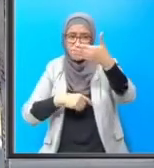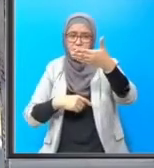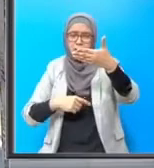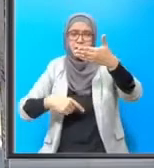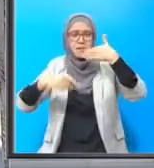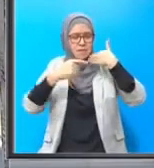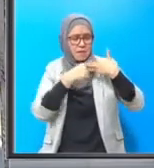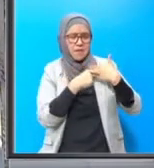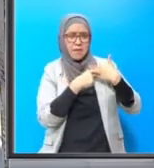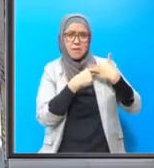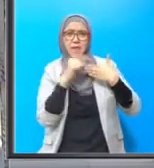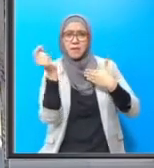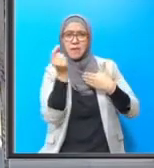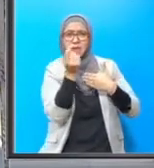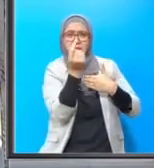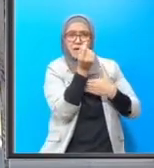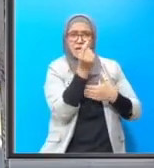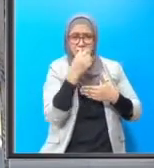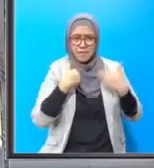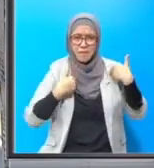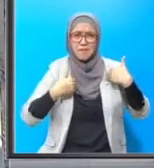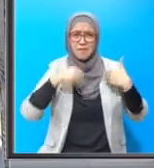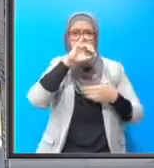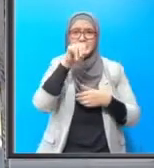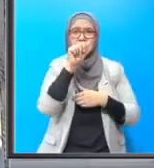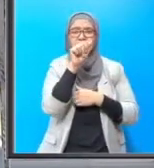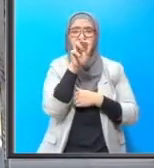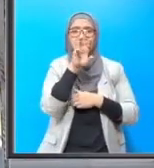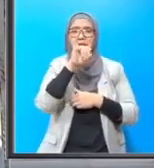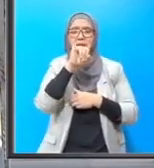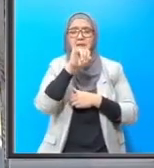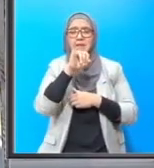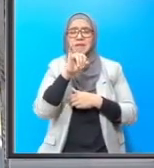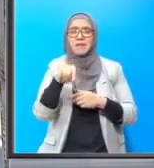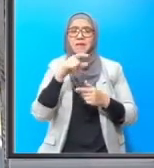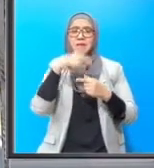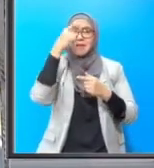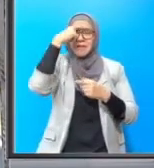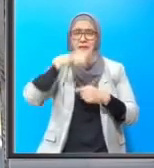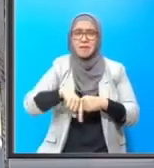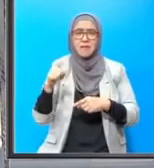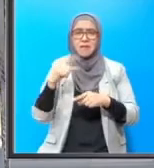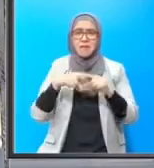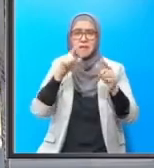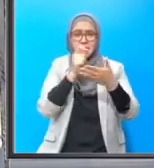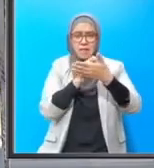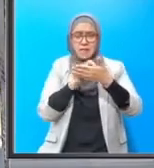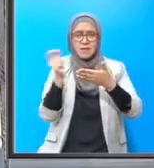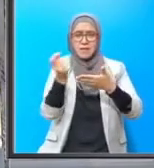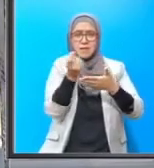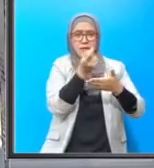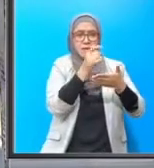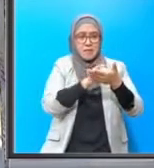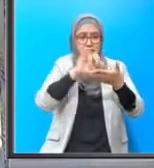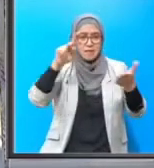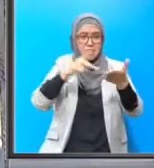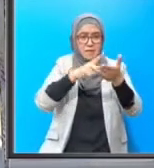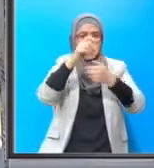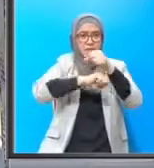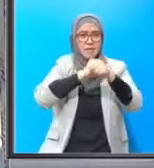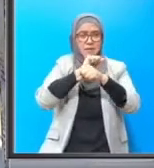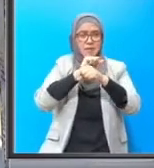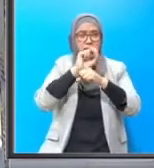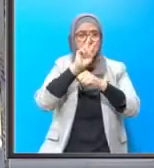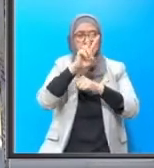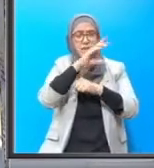kita lihat Donald maupun dalam tulisan Jawi yang kita kenalkan pada tahap-tahap 2 tahun part bermulut tahun 2020